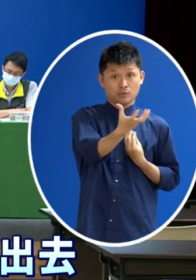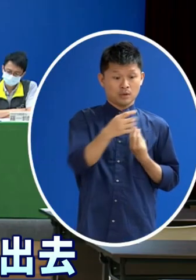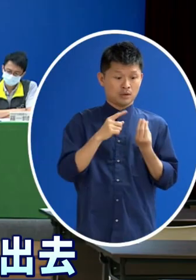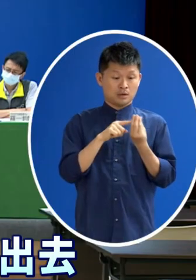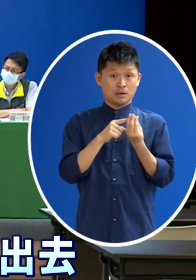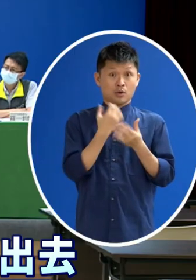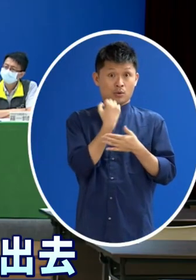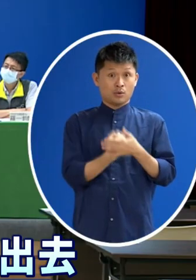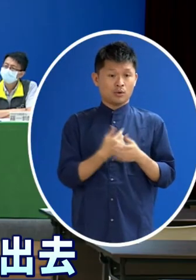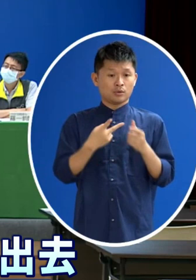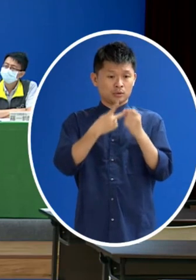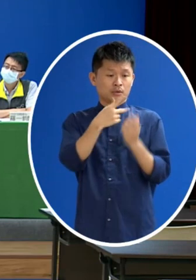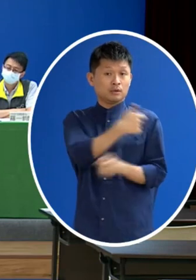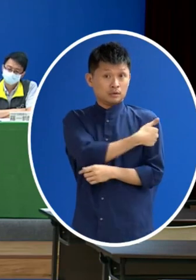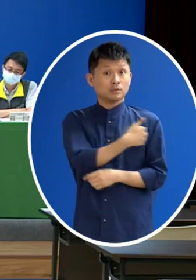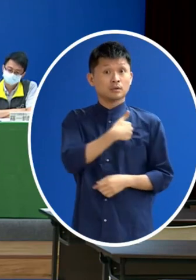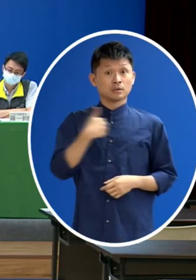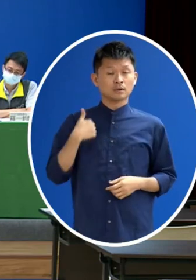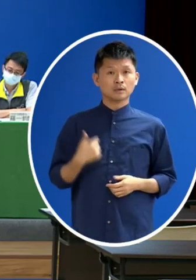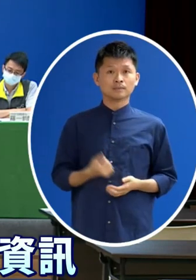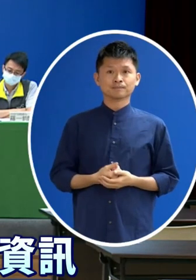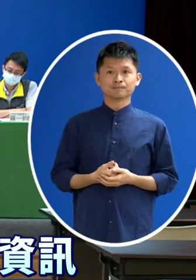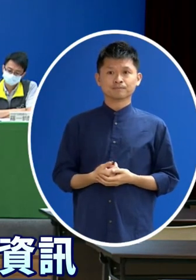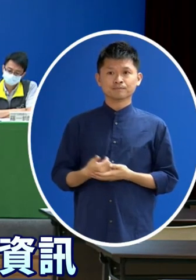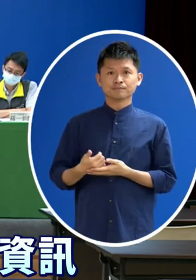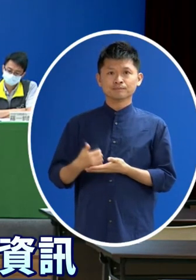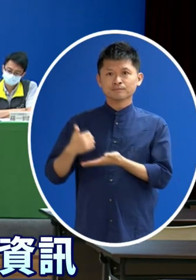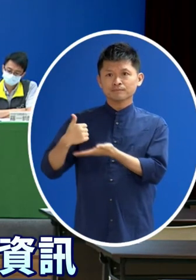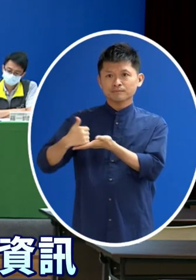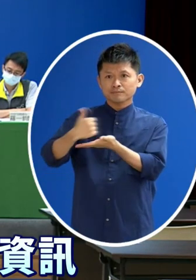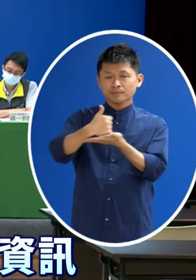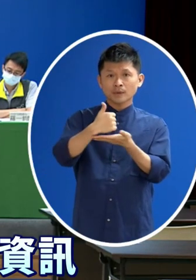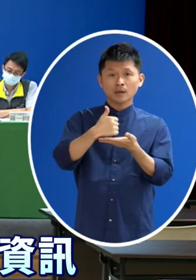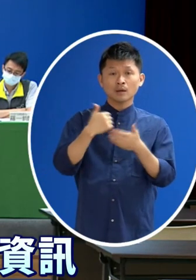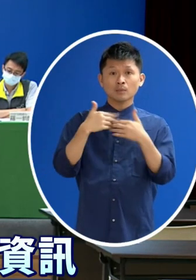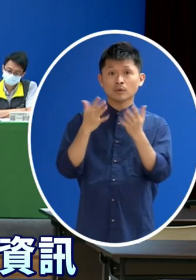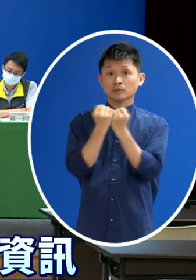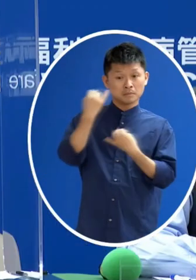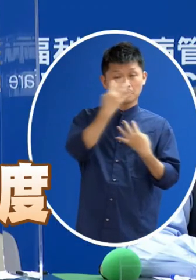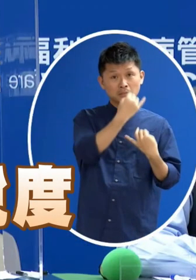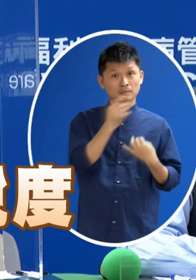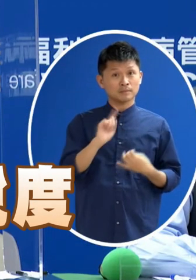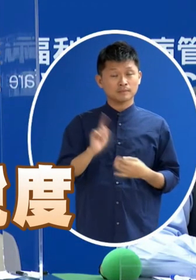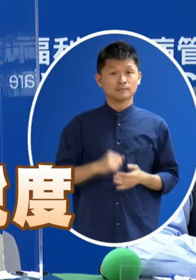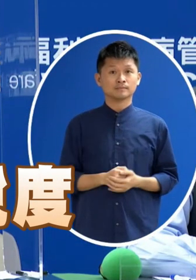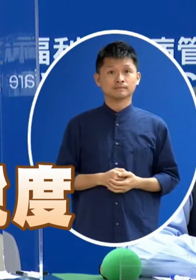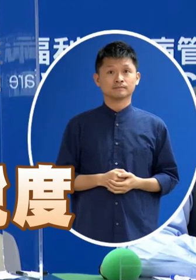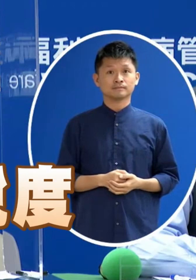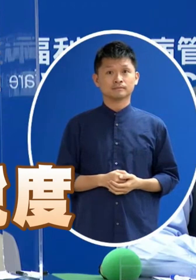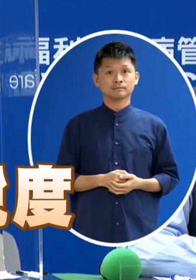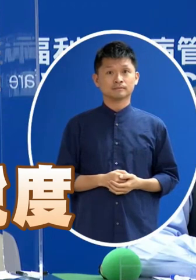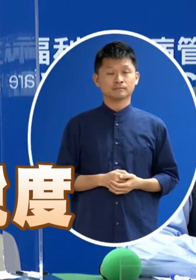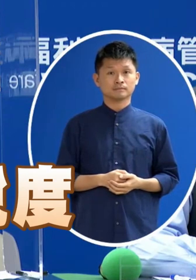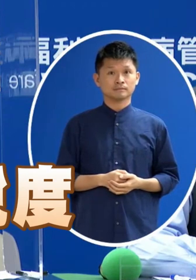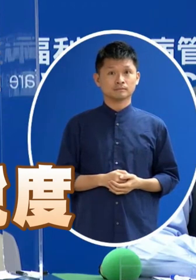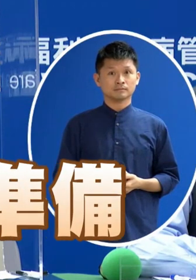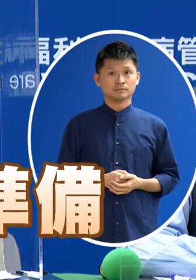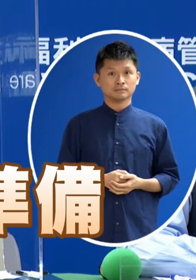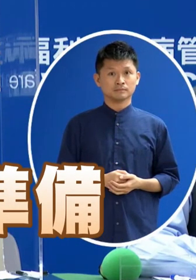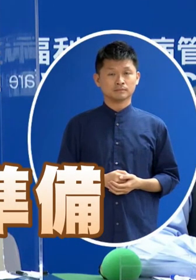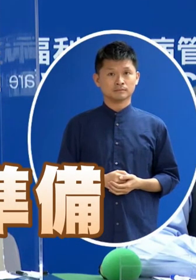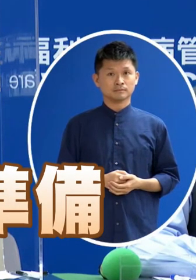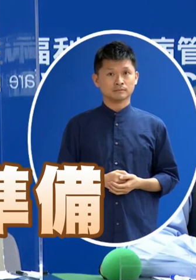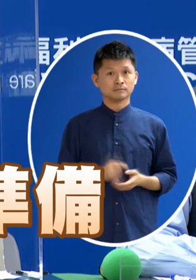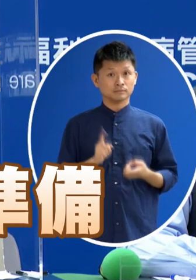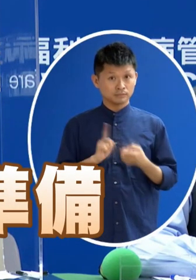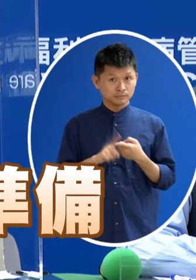那我们现在宣布可以配送出去，是不是我们已经有莫德纳第二批到货的一些资讯？ 确实，你很有敏锐度了哈。我